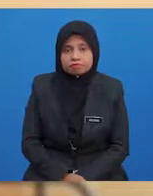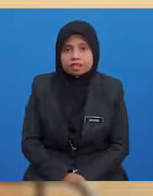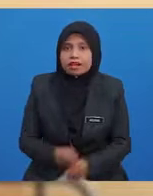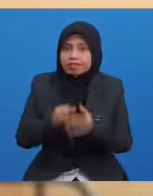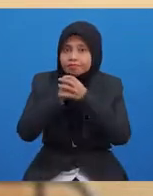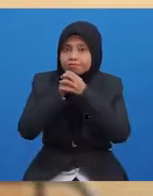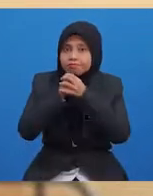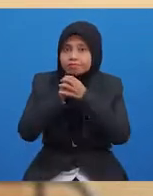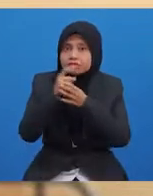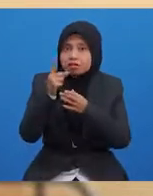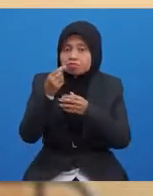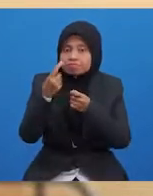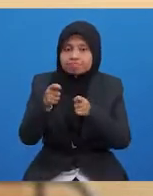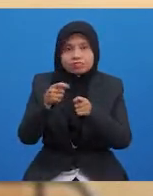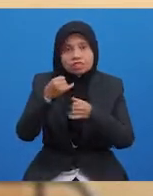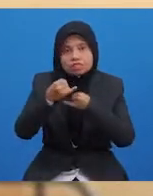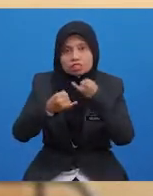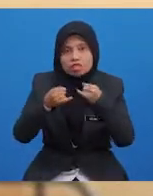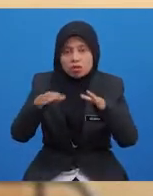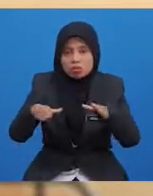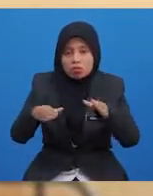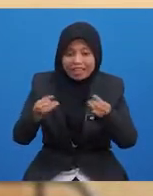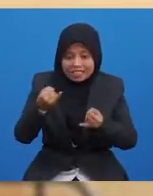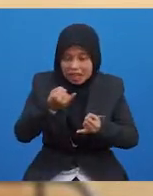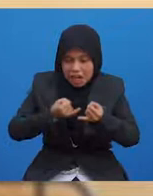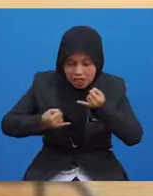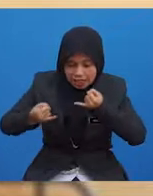Tahniah, kamu telah berjaya membuat analisis.